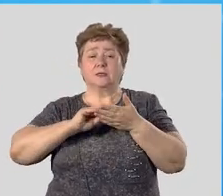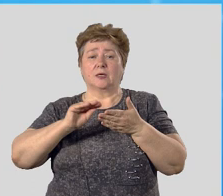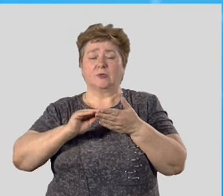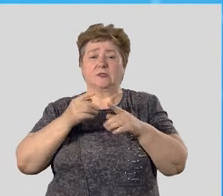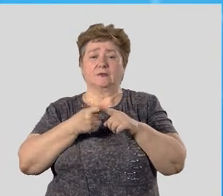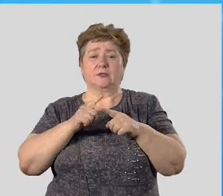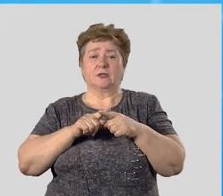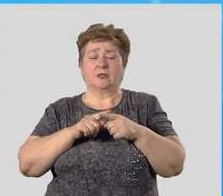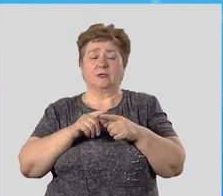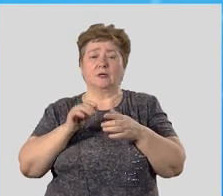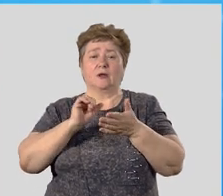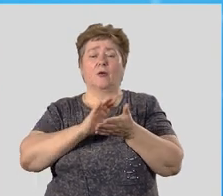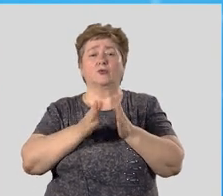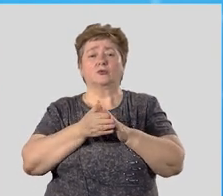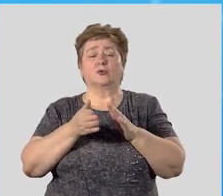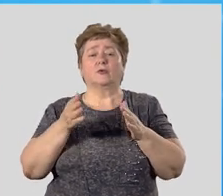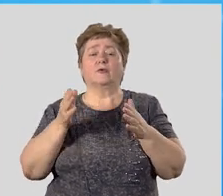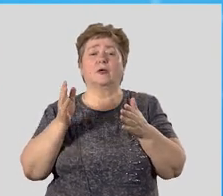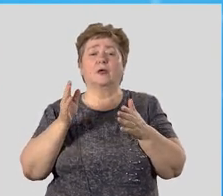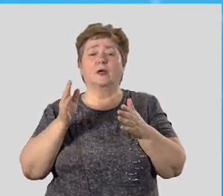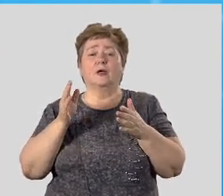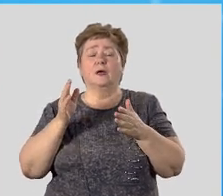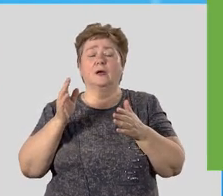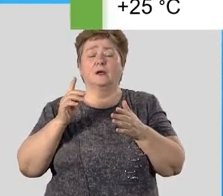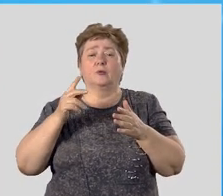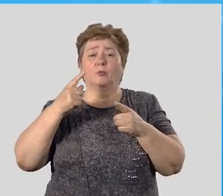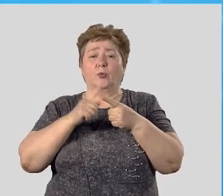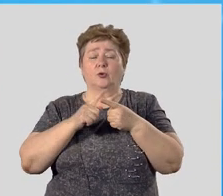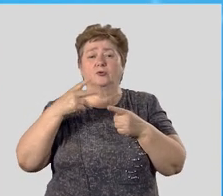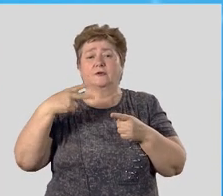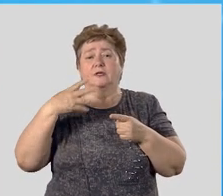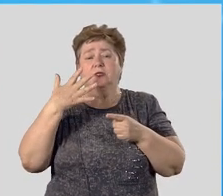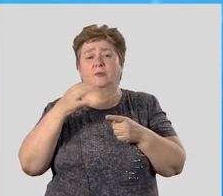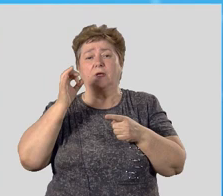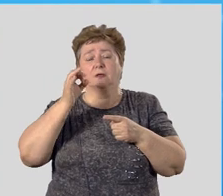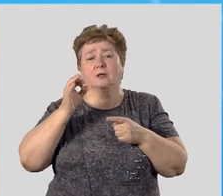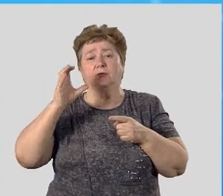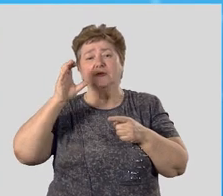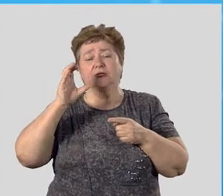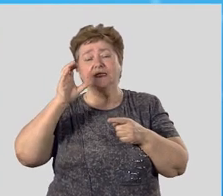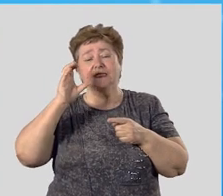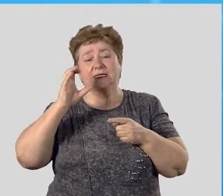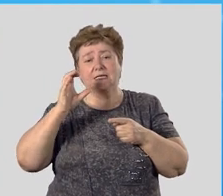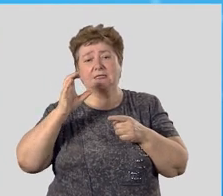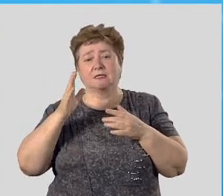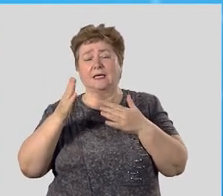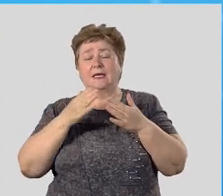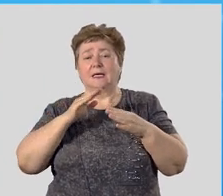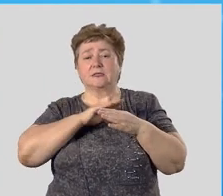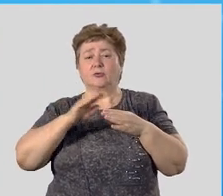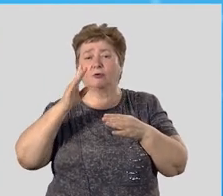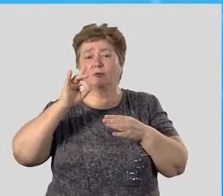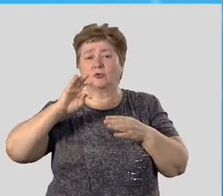Записывать это условились так «плюс 25 градусов Цельсия». Если уровень